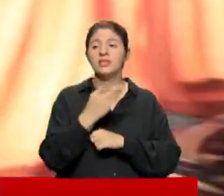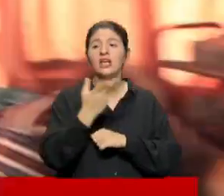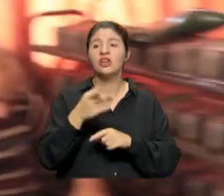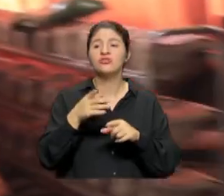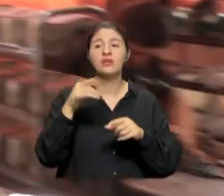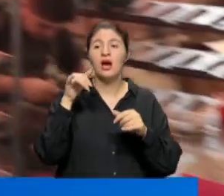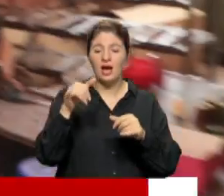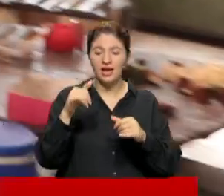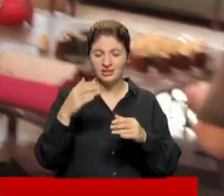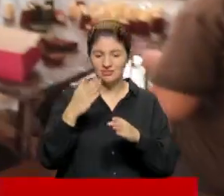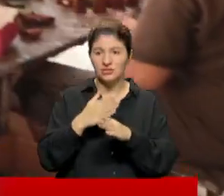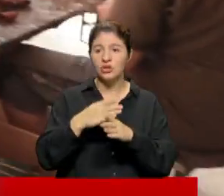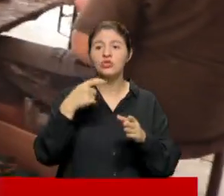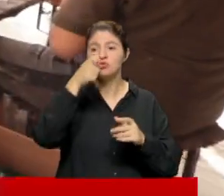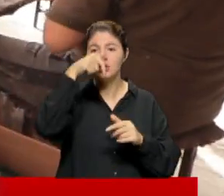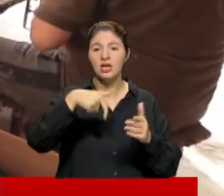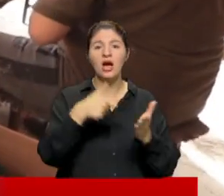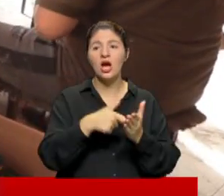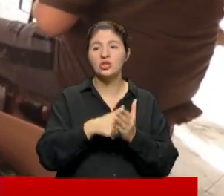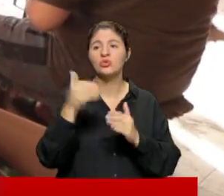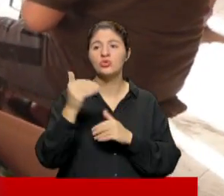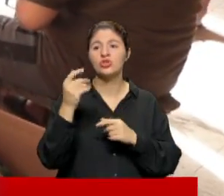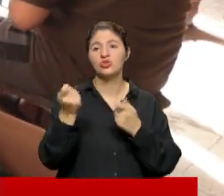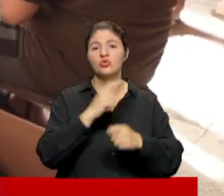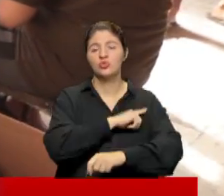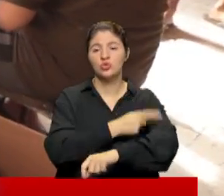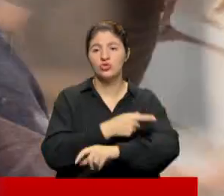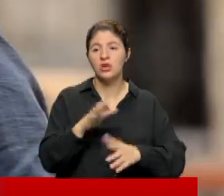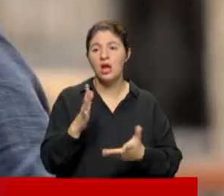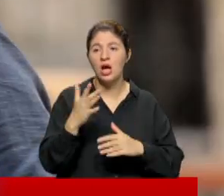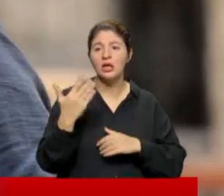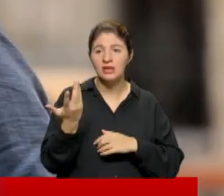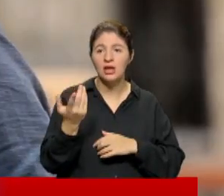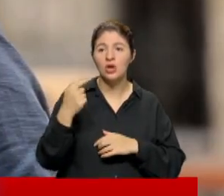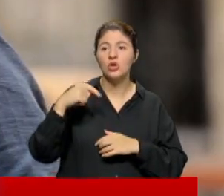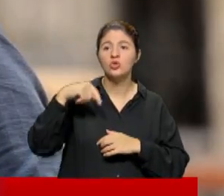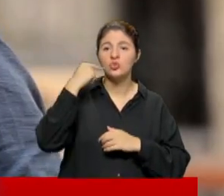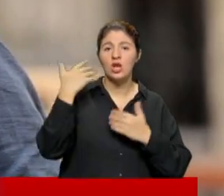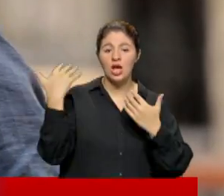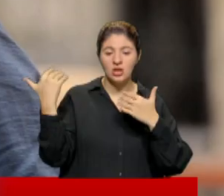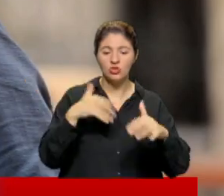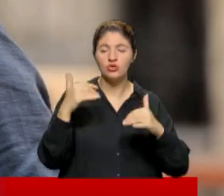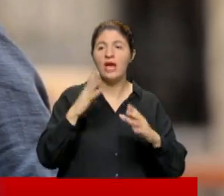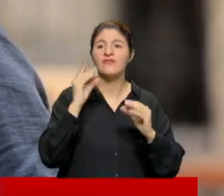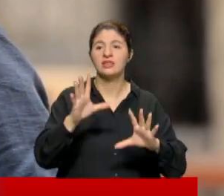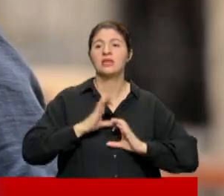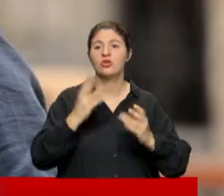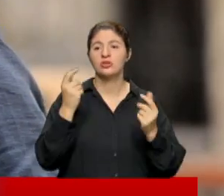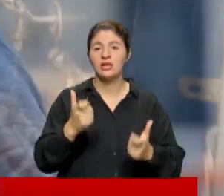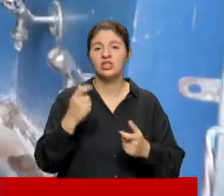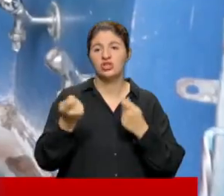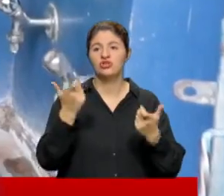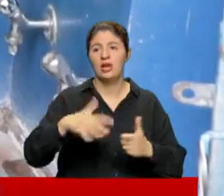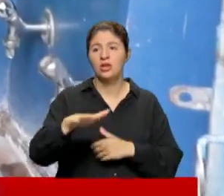hemşiresinin Türkiye'deki adı Uz iş gücü herhalde Suriyeli göçünün en fazla etkilediği alan iş